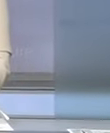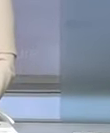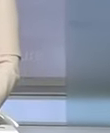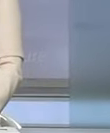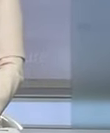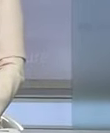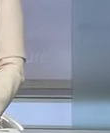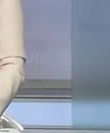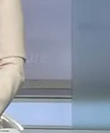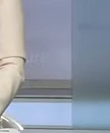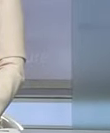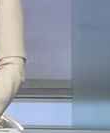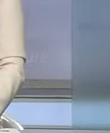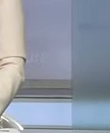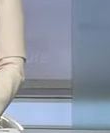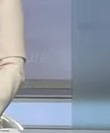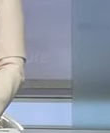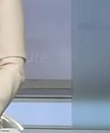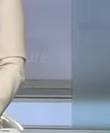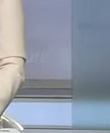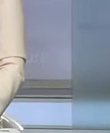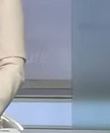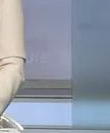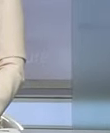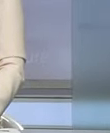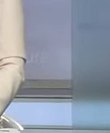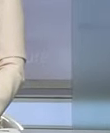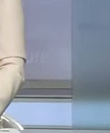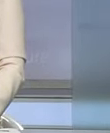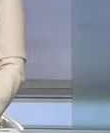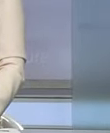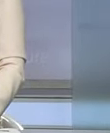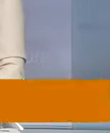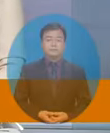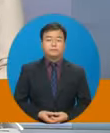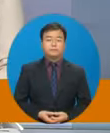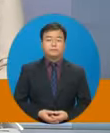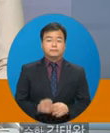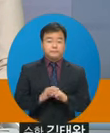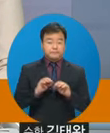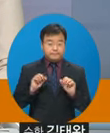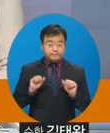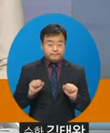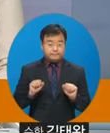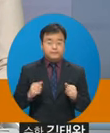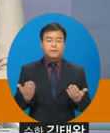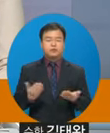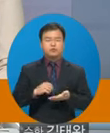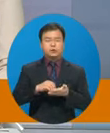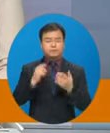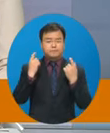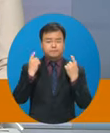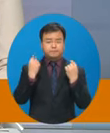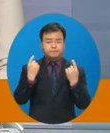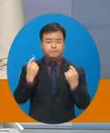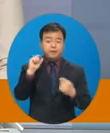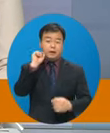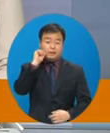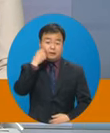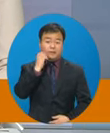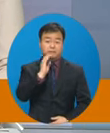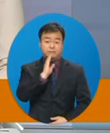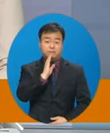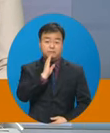네, 시청자 여러분, 안녕하십니까? 취업이 어렵다는 게 어제 오늘의 일은 아닙니다. 이러다 보니 요즘 대학생들은